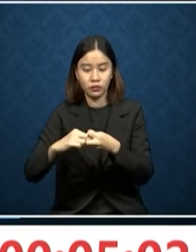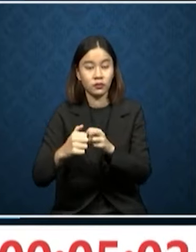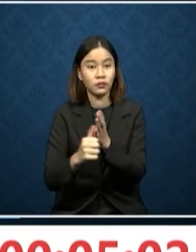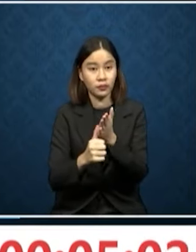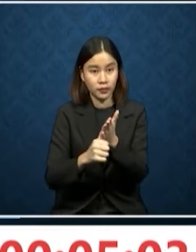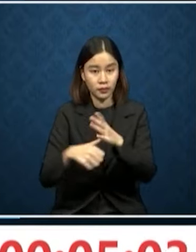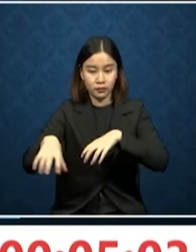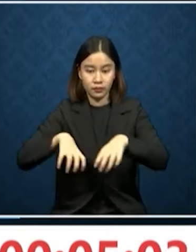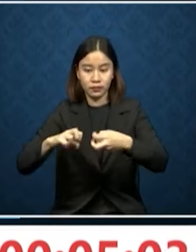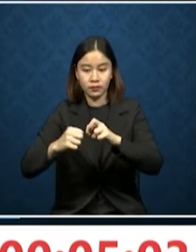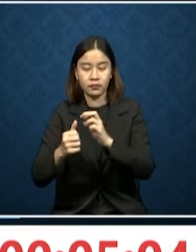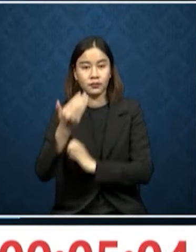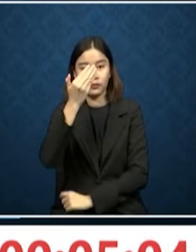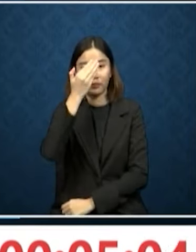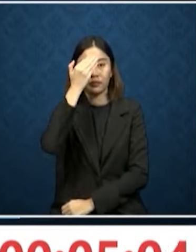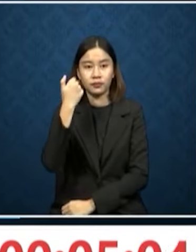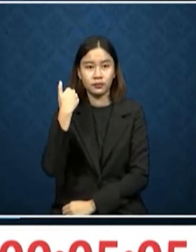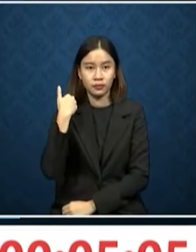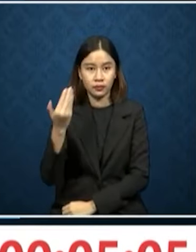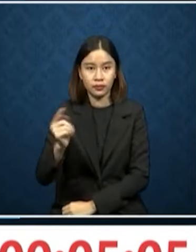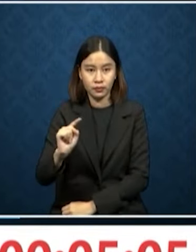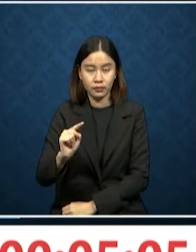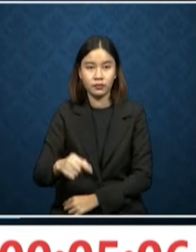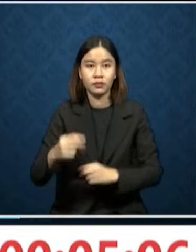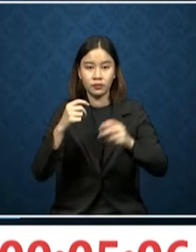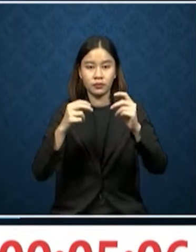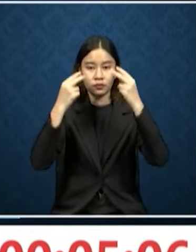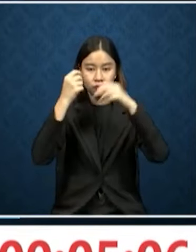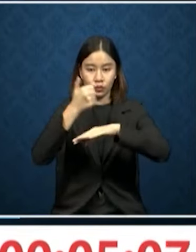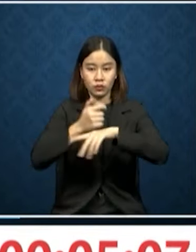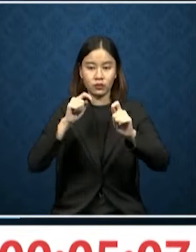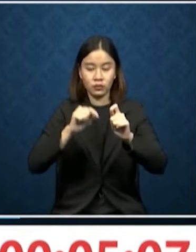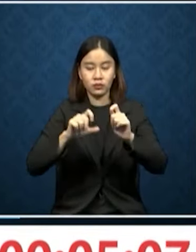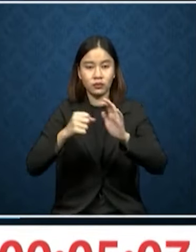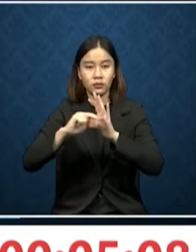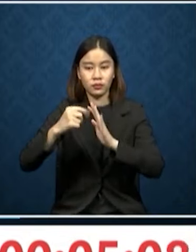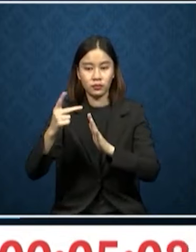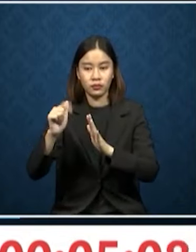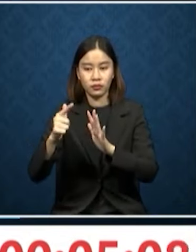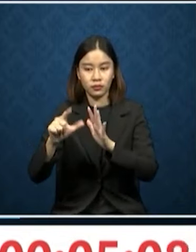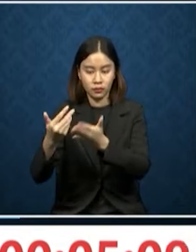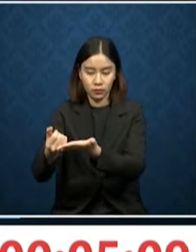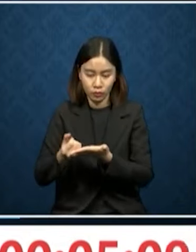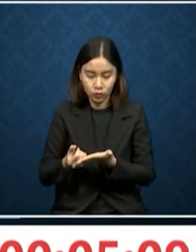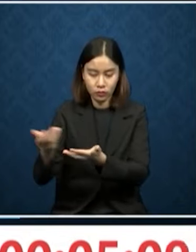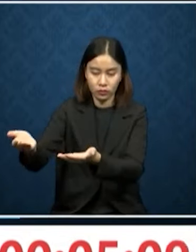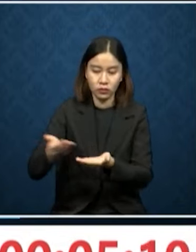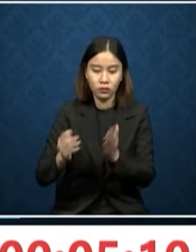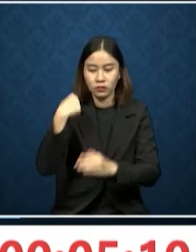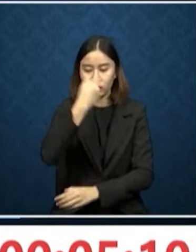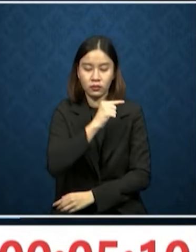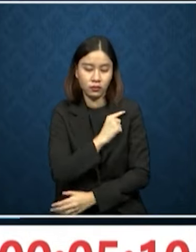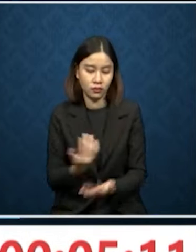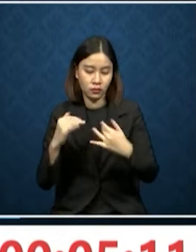ดการปัญหาเฉพาะหน้าได้รับความกรุณาจากท่านนายอำเภอสังขละบุรีเชิญผู้ที่เกี่ยวข้องมาหาหรือร่ว